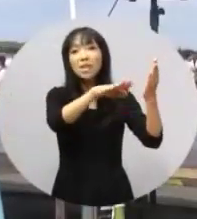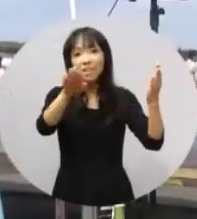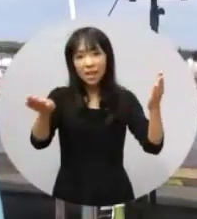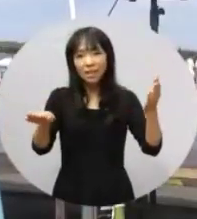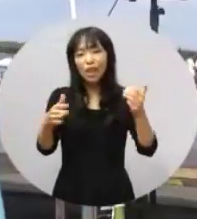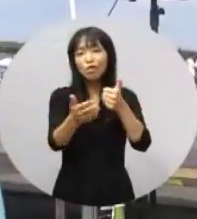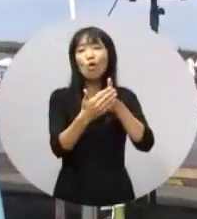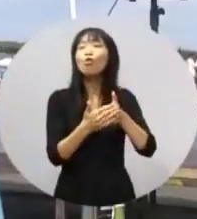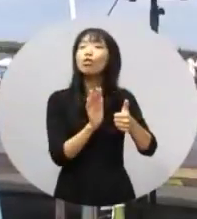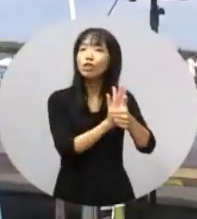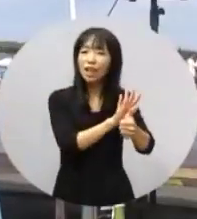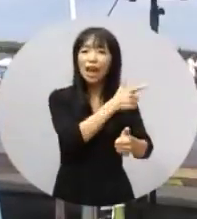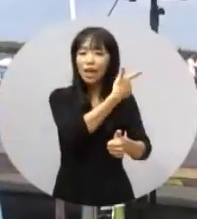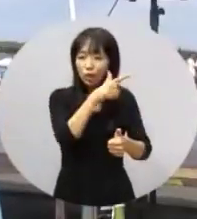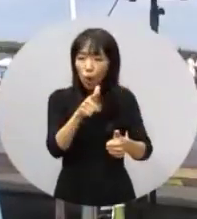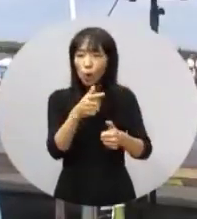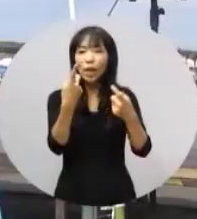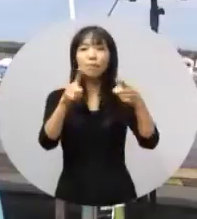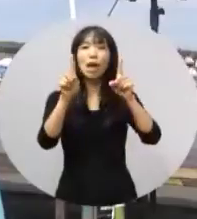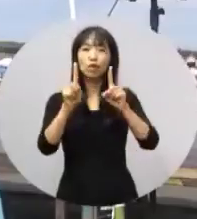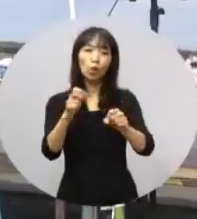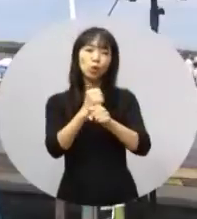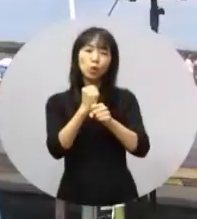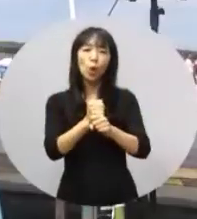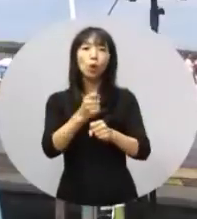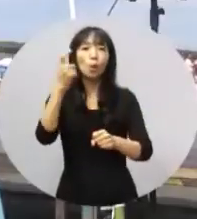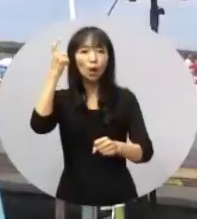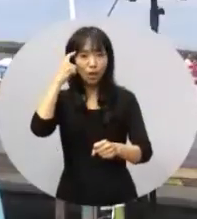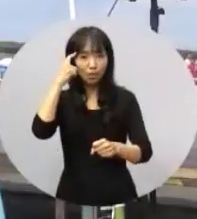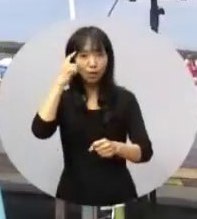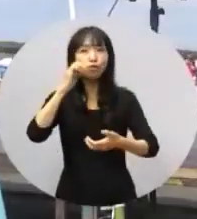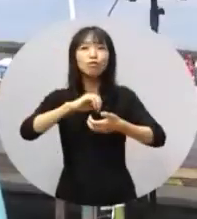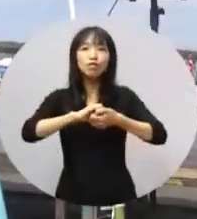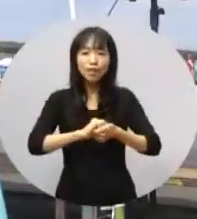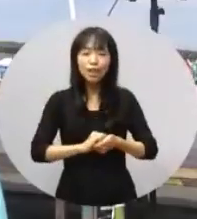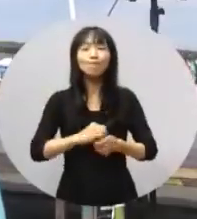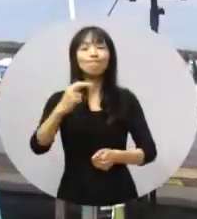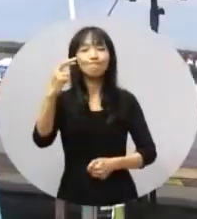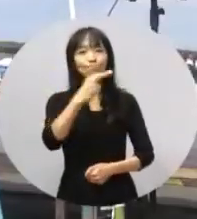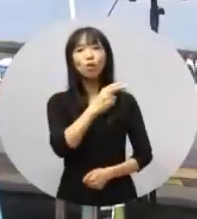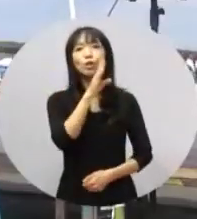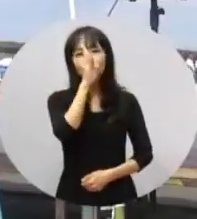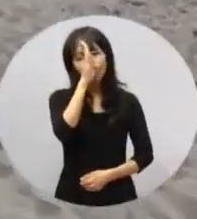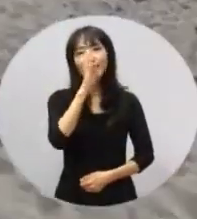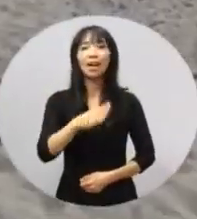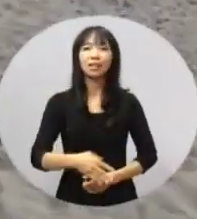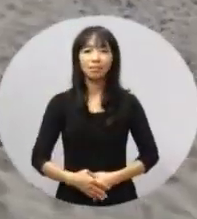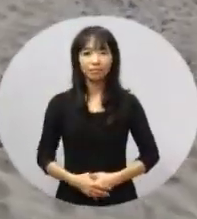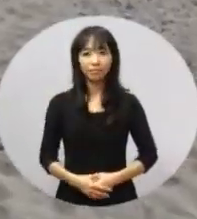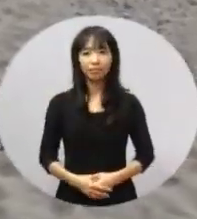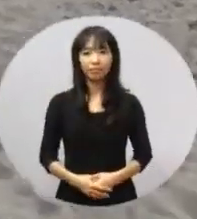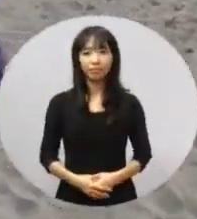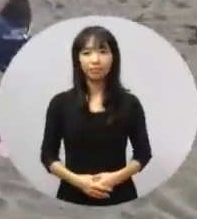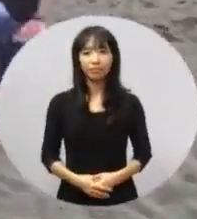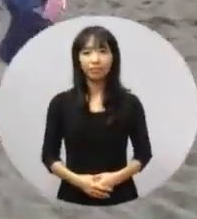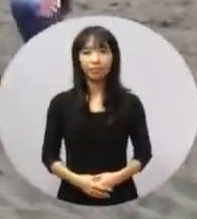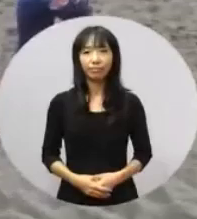協力していろんなイベントを作っていこうと思っているので品そちらにも注目していただければと思います